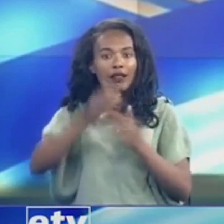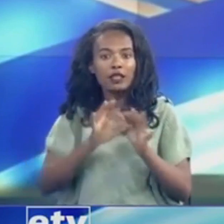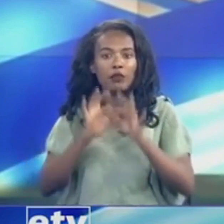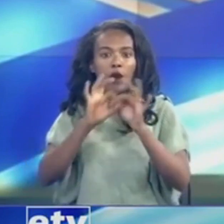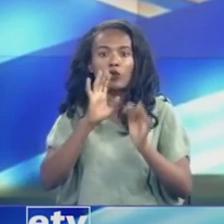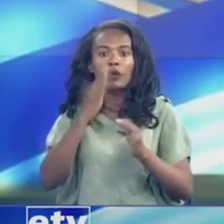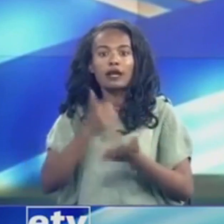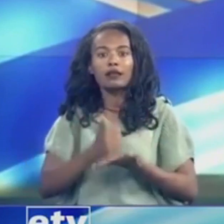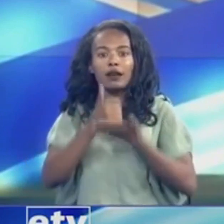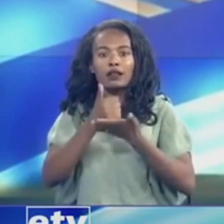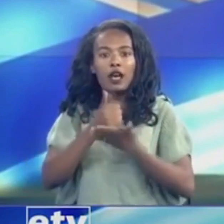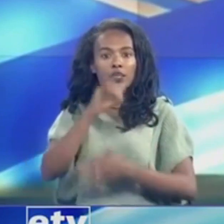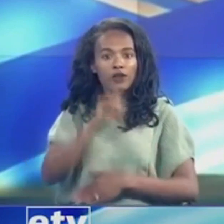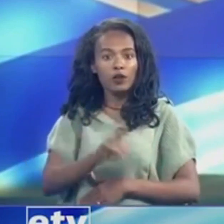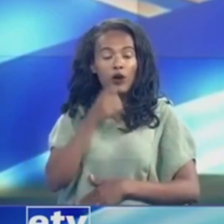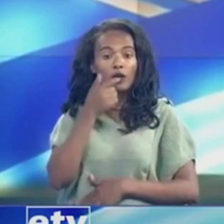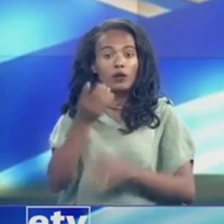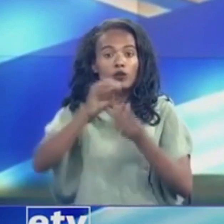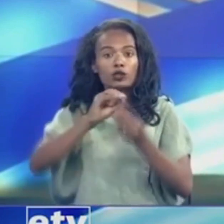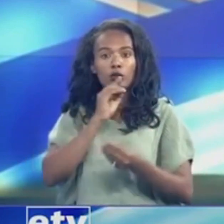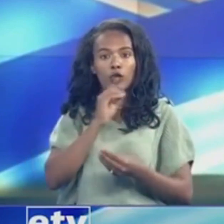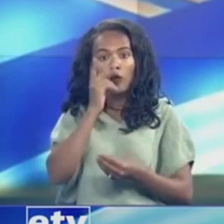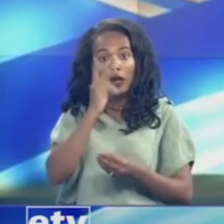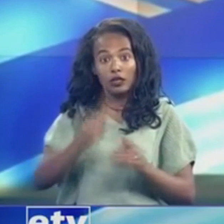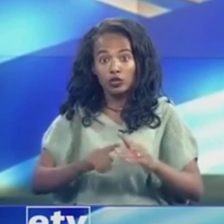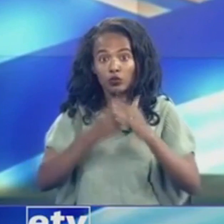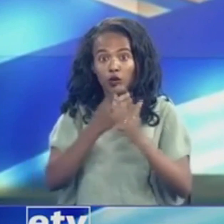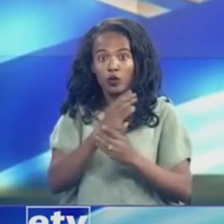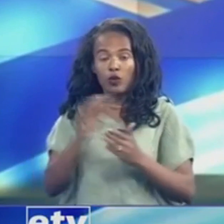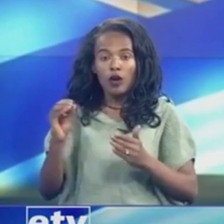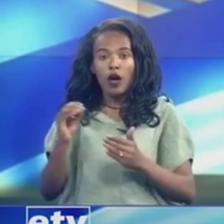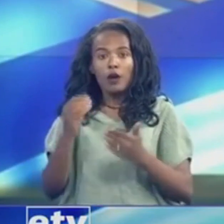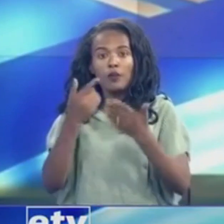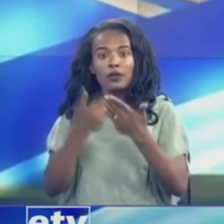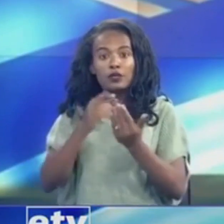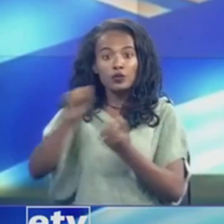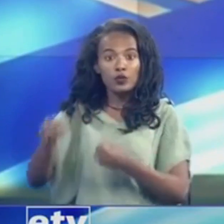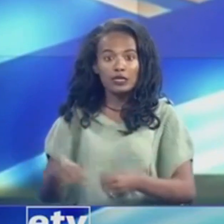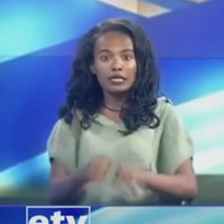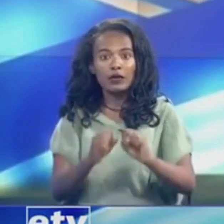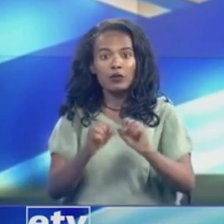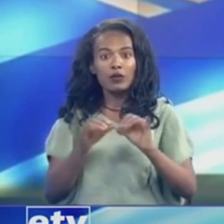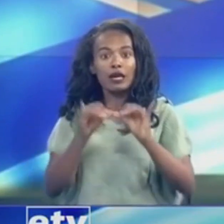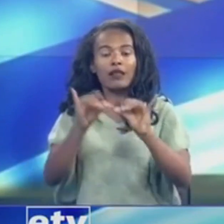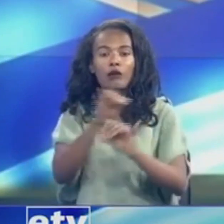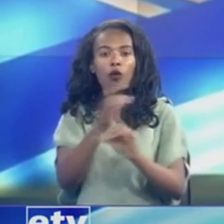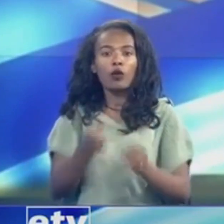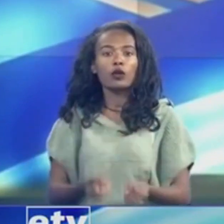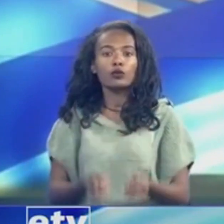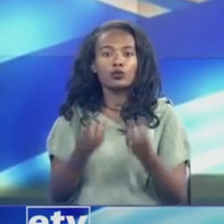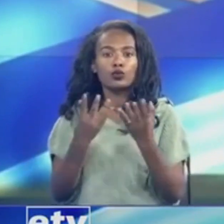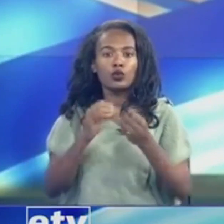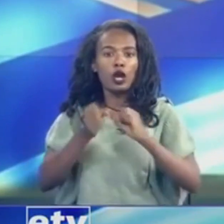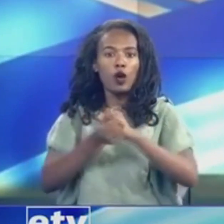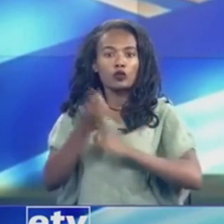እገዛ ያስፈልገዋል የሚለው ጭምር ነው ማየት የጀመርነው። እና ስለዚህ አይ ቲንክ በዚህ ሲስተም የሚንቀጥል ከሆነ በጣም ብዙ እንትን